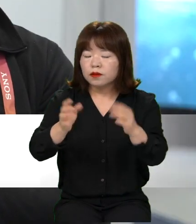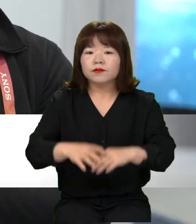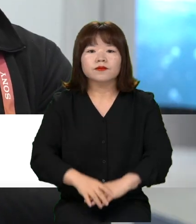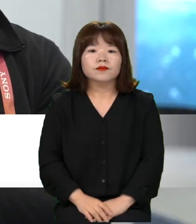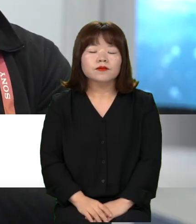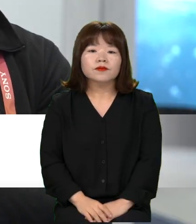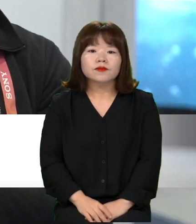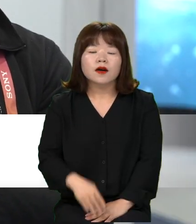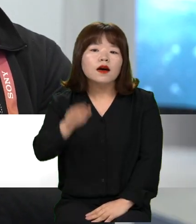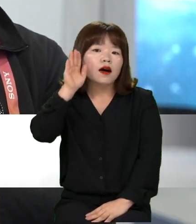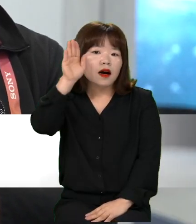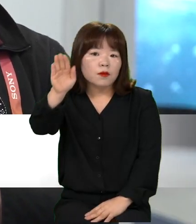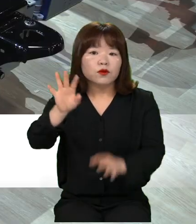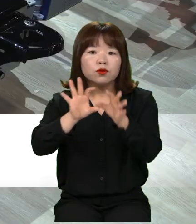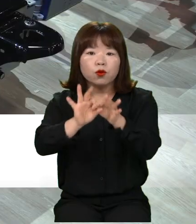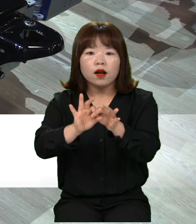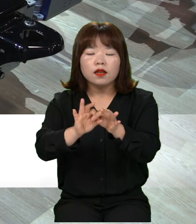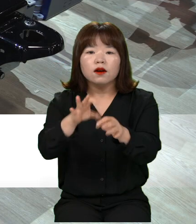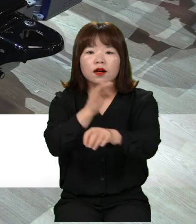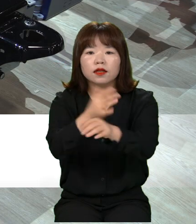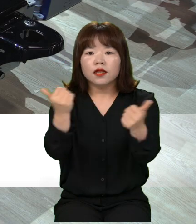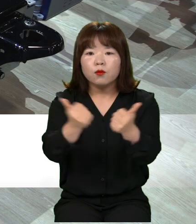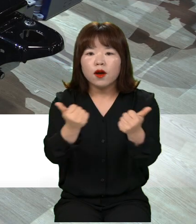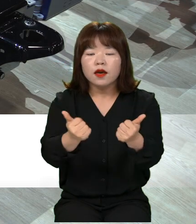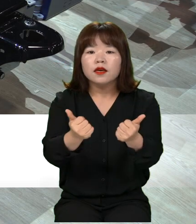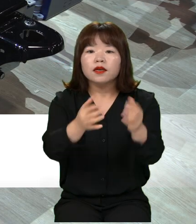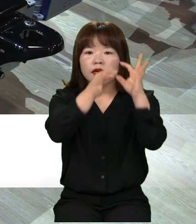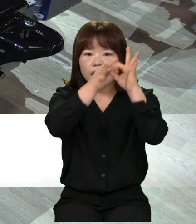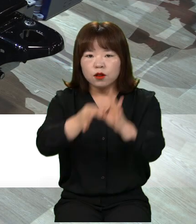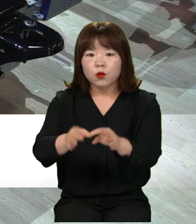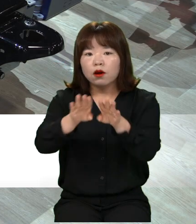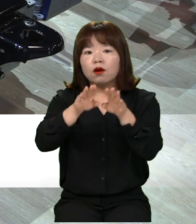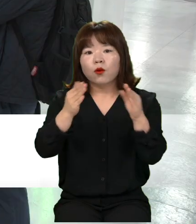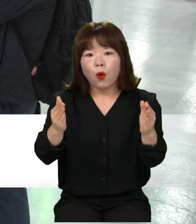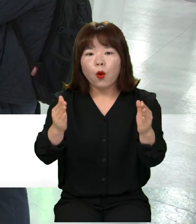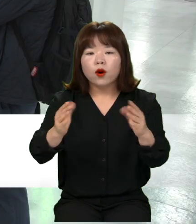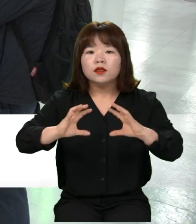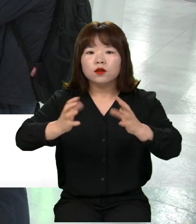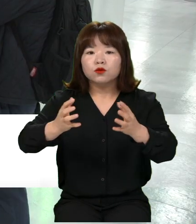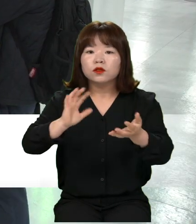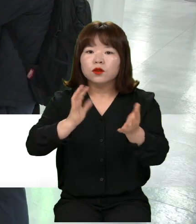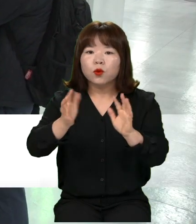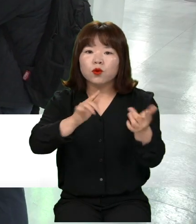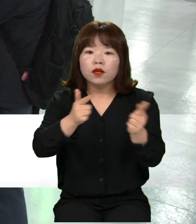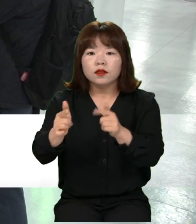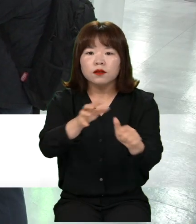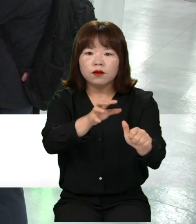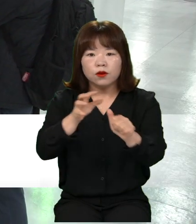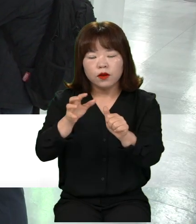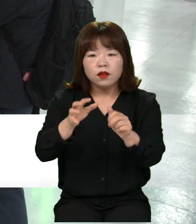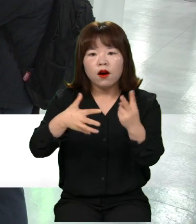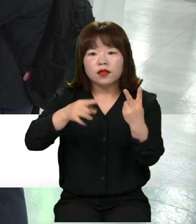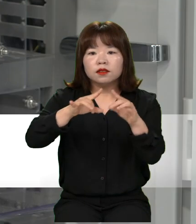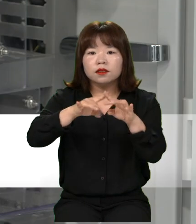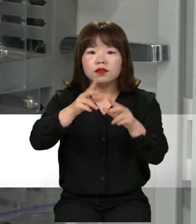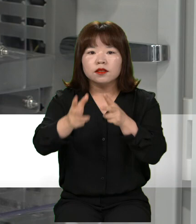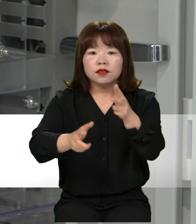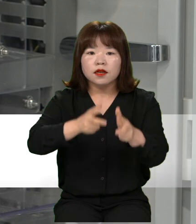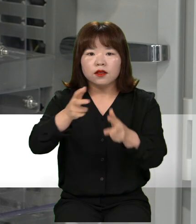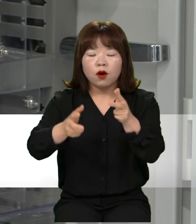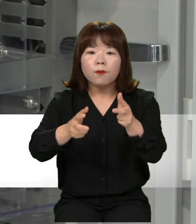제시됐습니다 시는 앞으로도 관련 간담회를 꾸준히 열고 토론회 국제 콘퍼런스를 통해